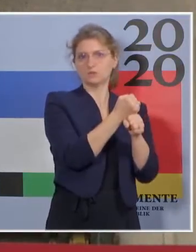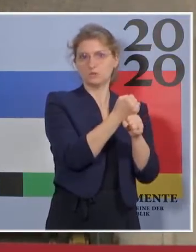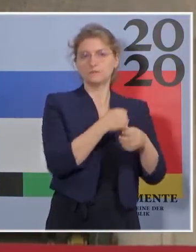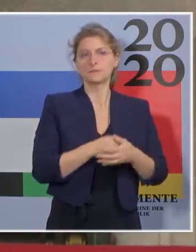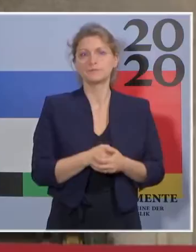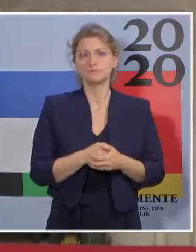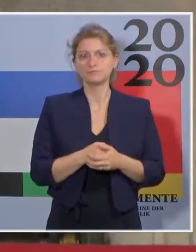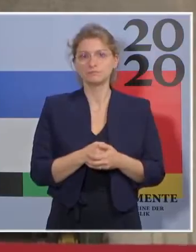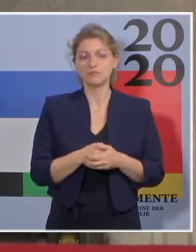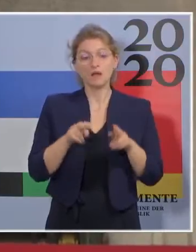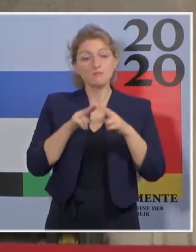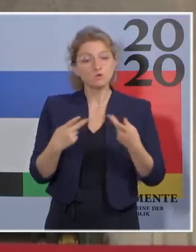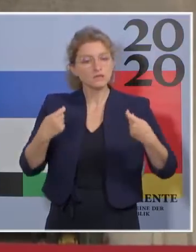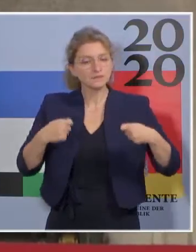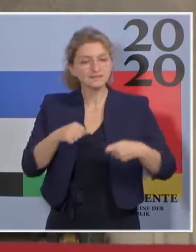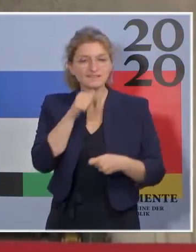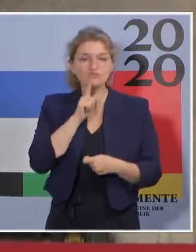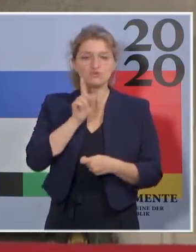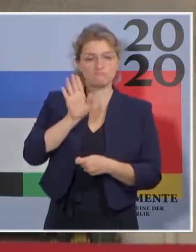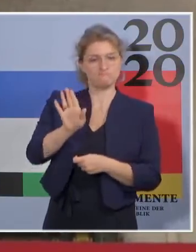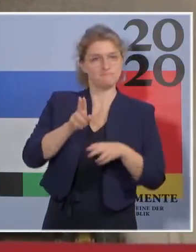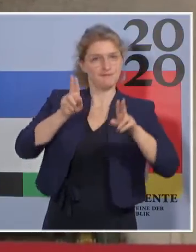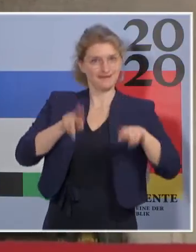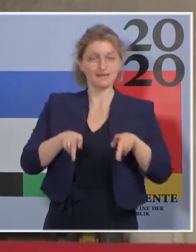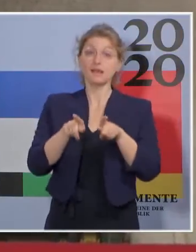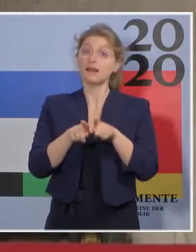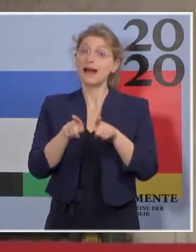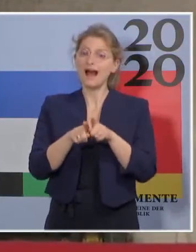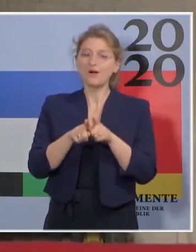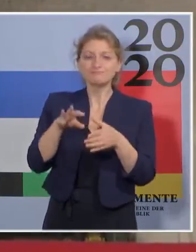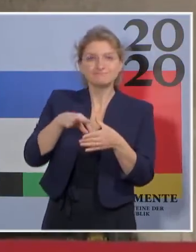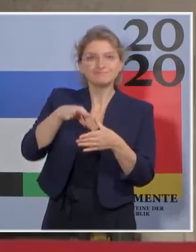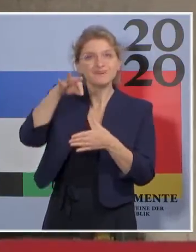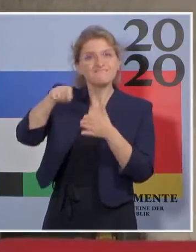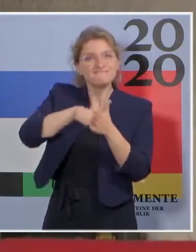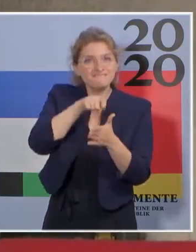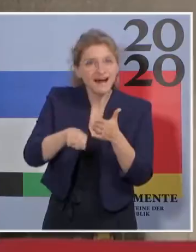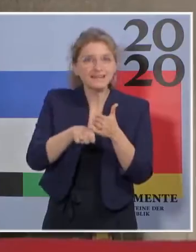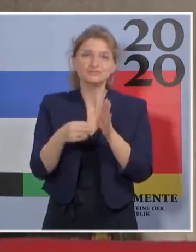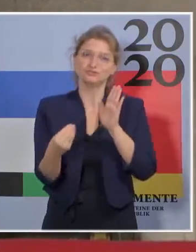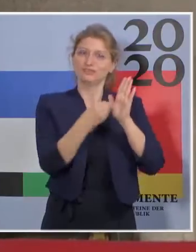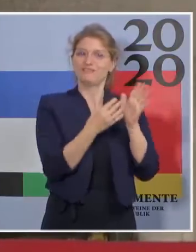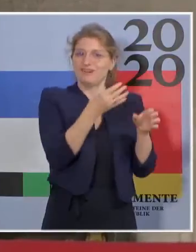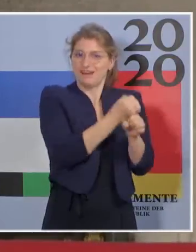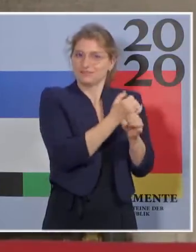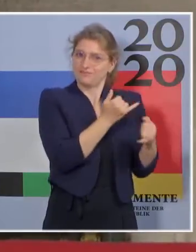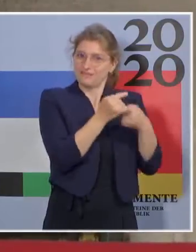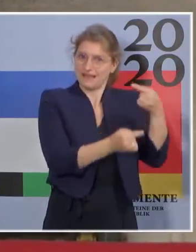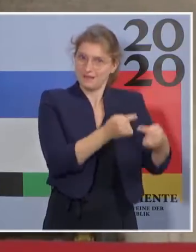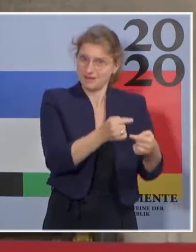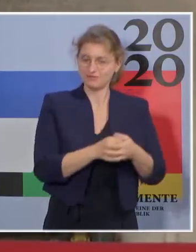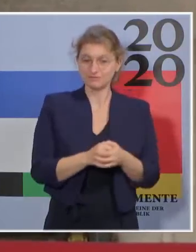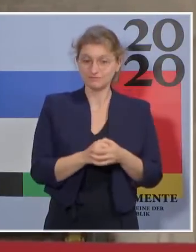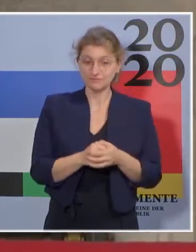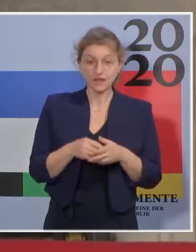nicht nur die Befugnisse des Bundespräsidenten, sondern ist auch die Wahl in der Verfassung geregelt. Der Bundespräsident wird vom